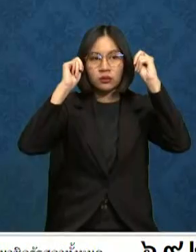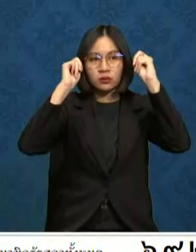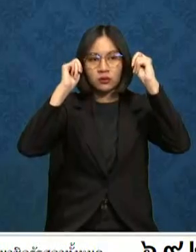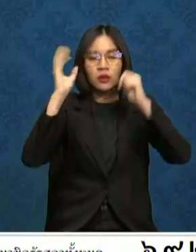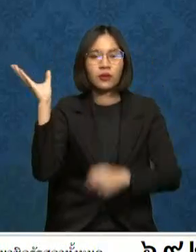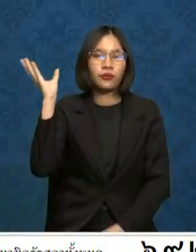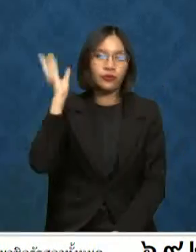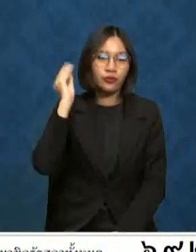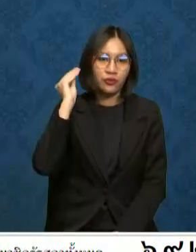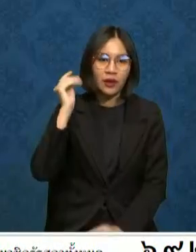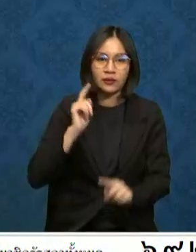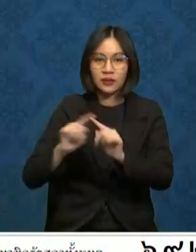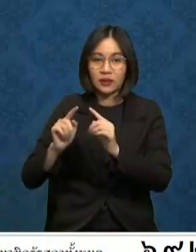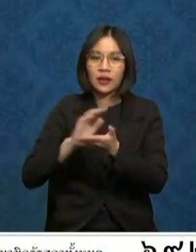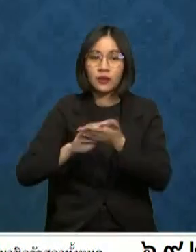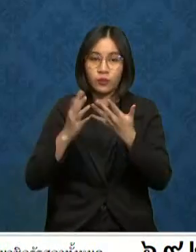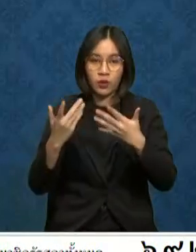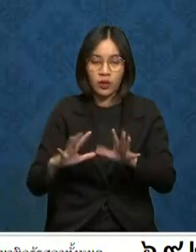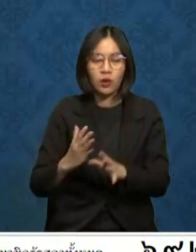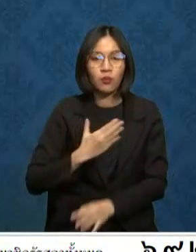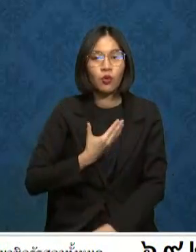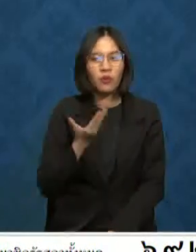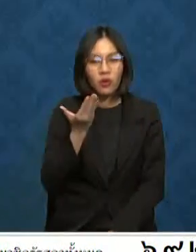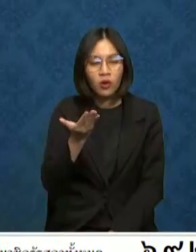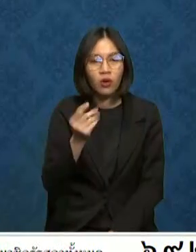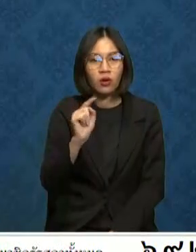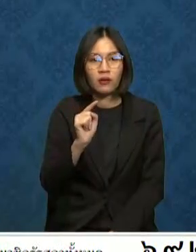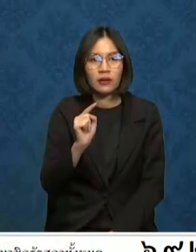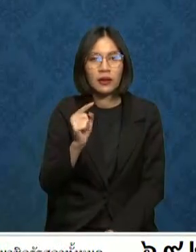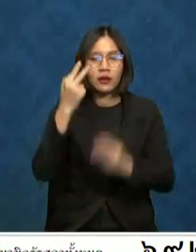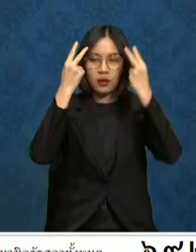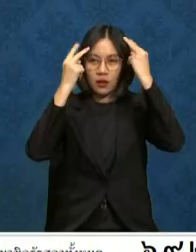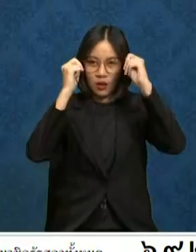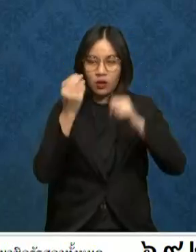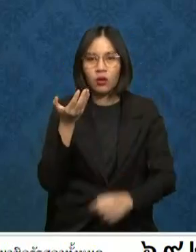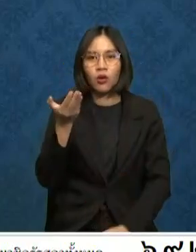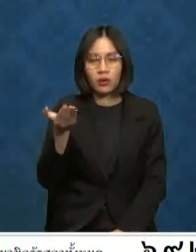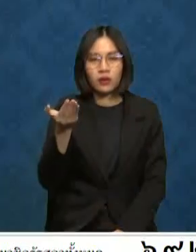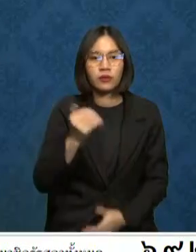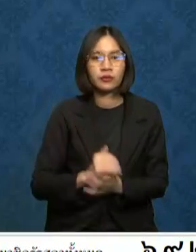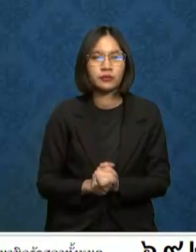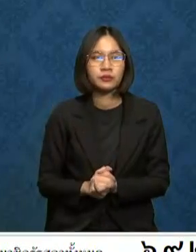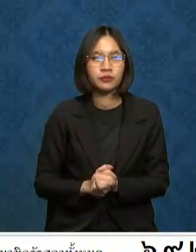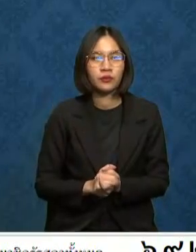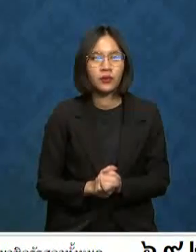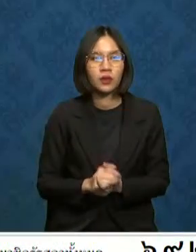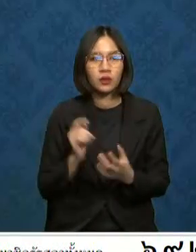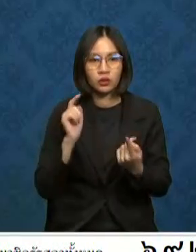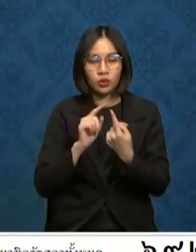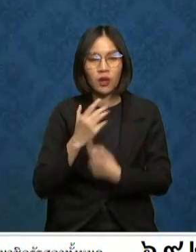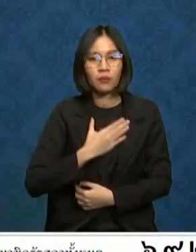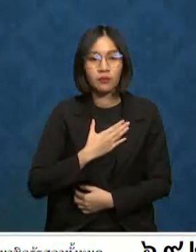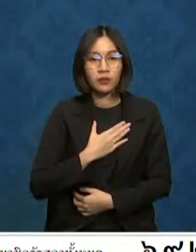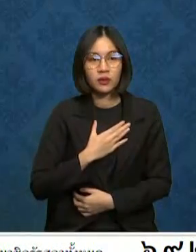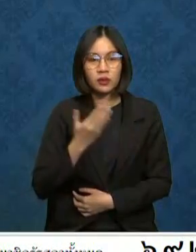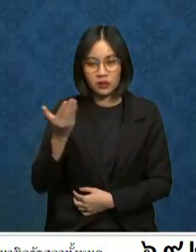ได้รับฟังเรื่องราวเหล่านี้แล้วผมขอความกรุณาจากท่านรนายกรัฐมนตรีเถอะครับในฐานะที่ท่านก็